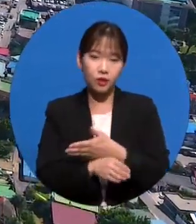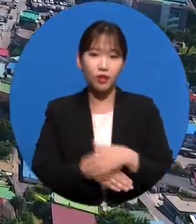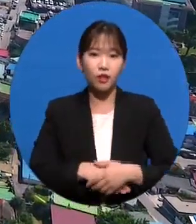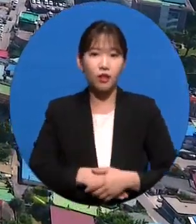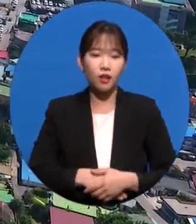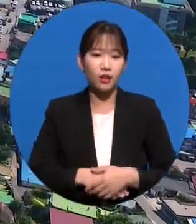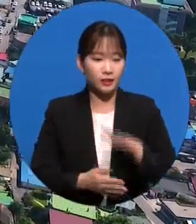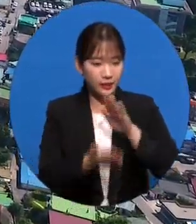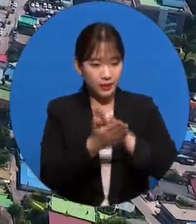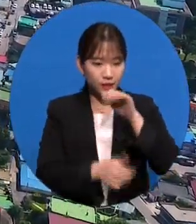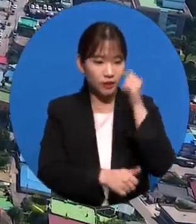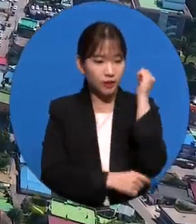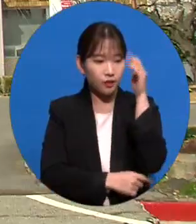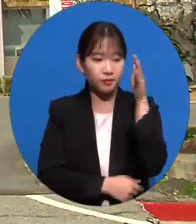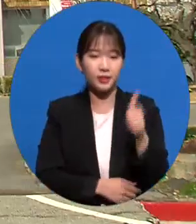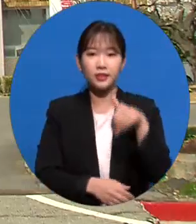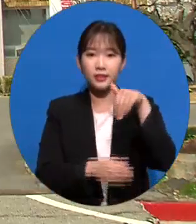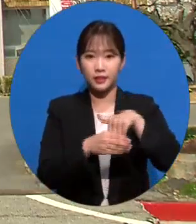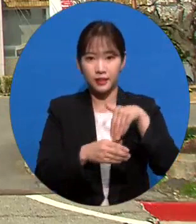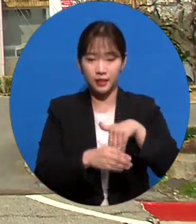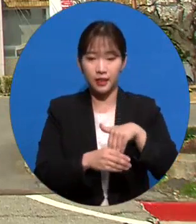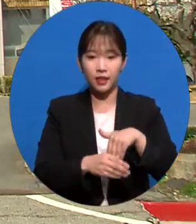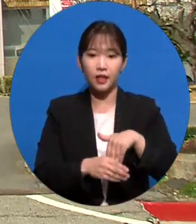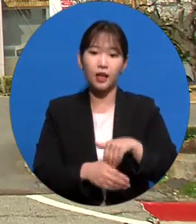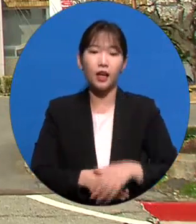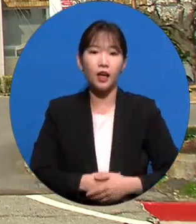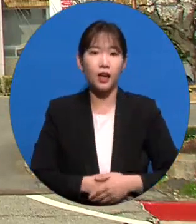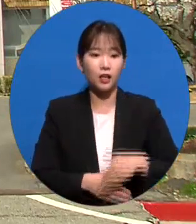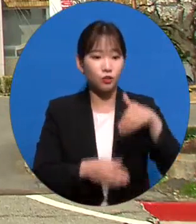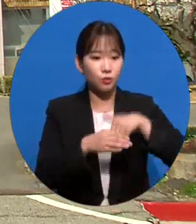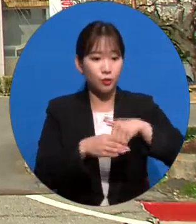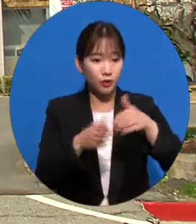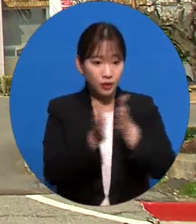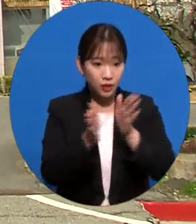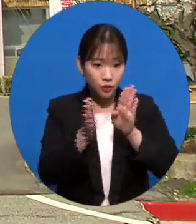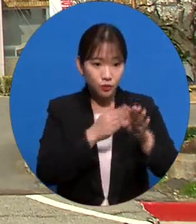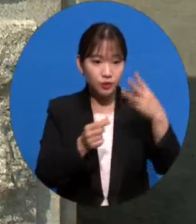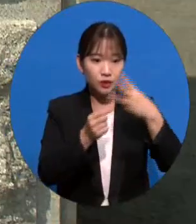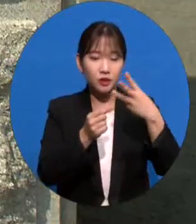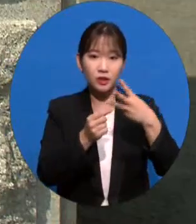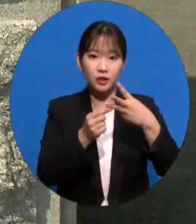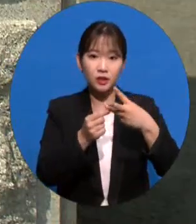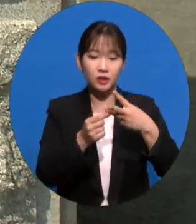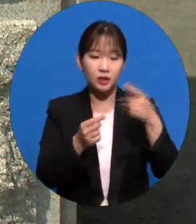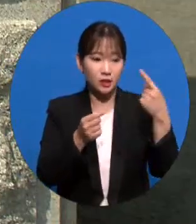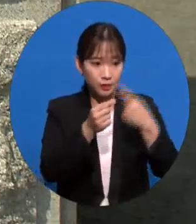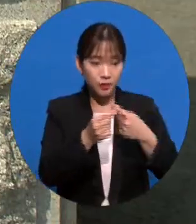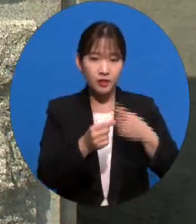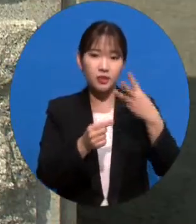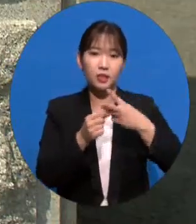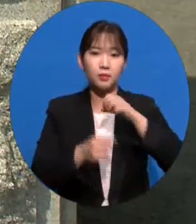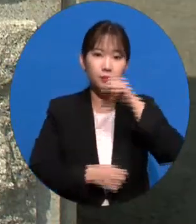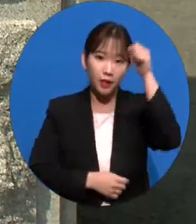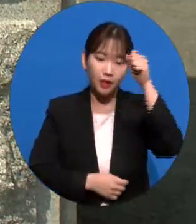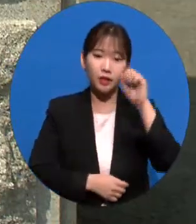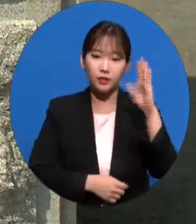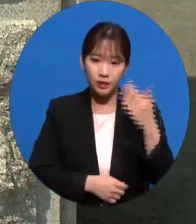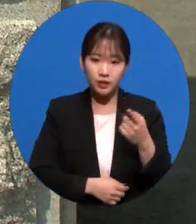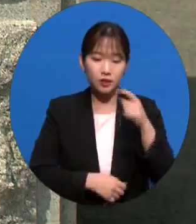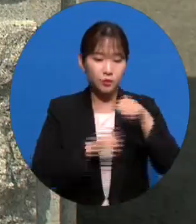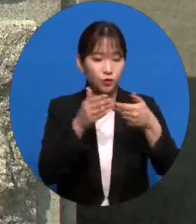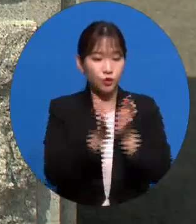달아오르는 영암 군수 선거. 민선시대 이후 첫 3선 군수가 탄생할지와 민주당,